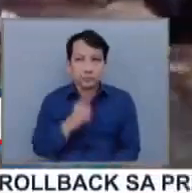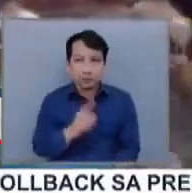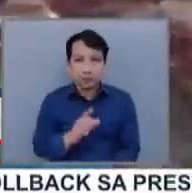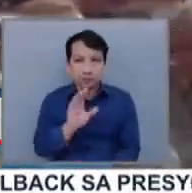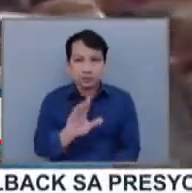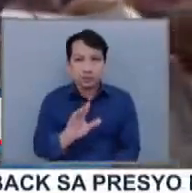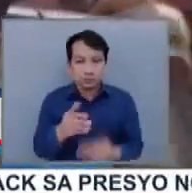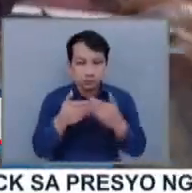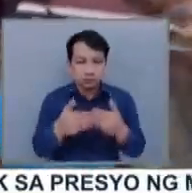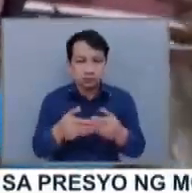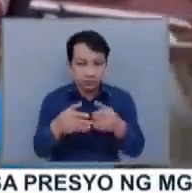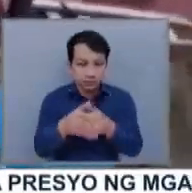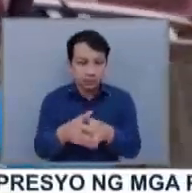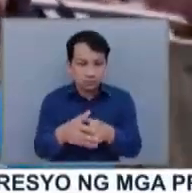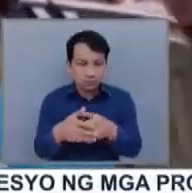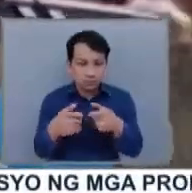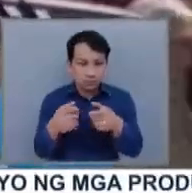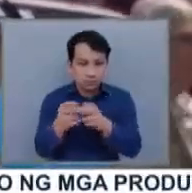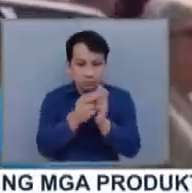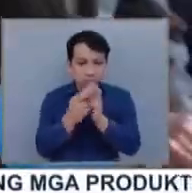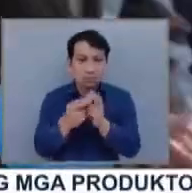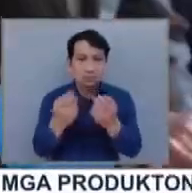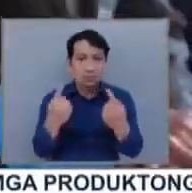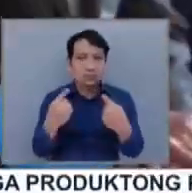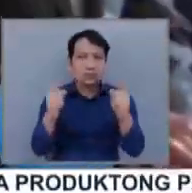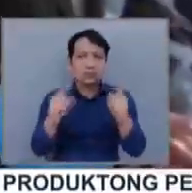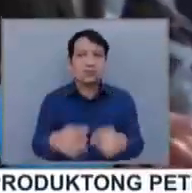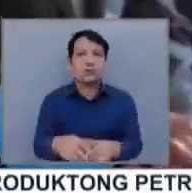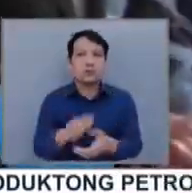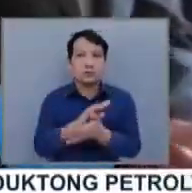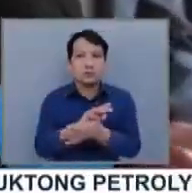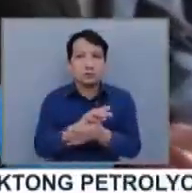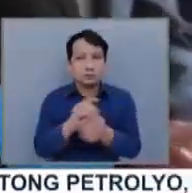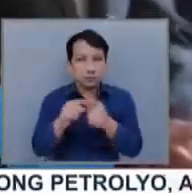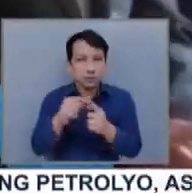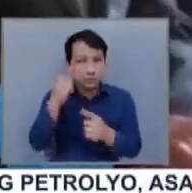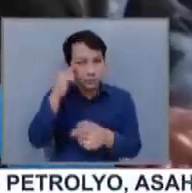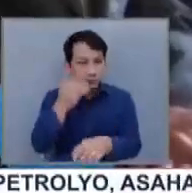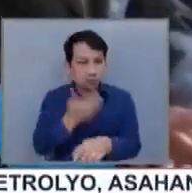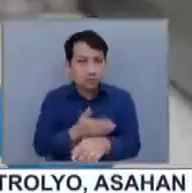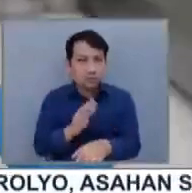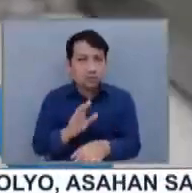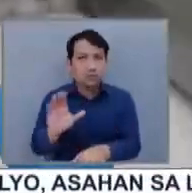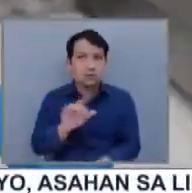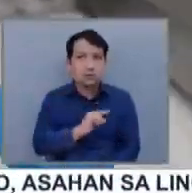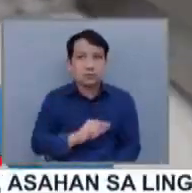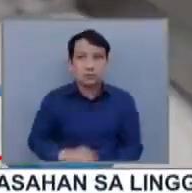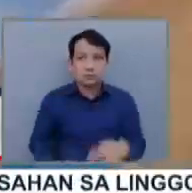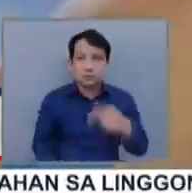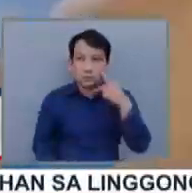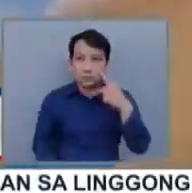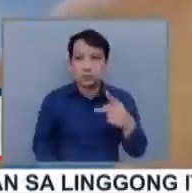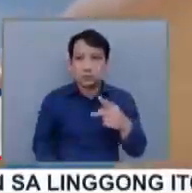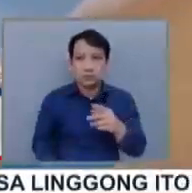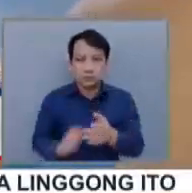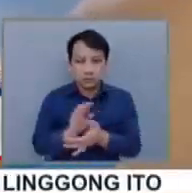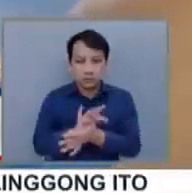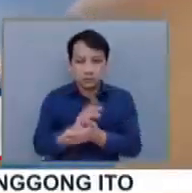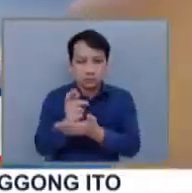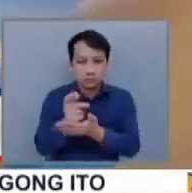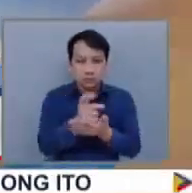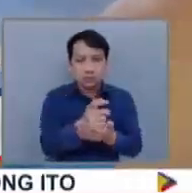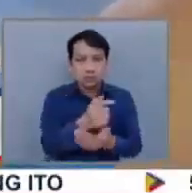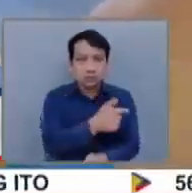it. Positibo rin ang naging tugon ng reyna pati ng kanyang asawa na si Prince Philip sa COVID-19 vaccine na nagpaturok